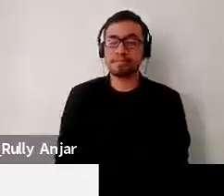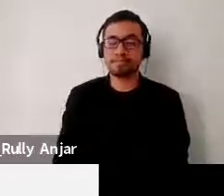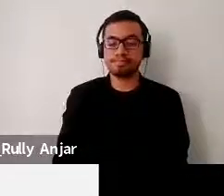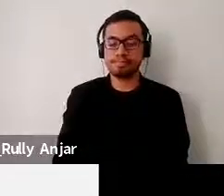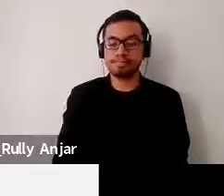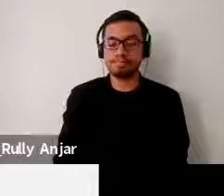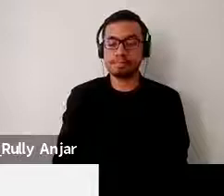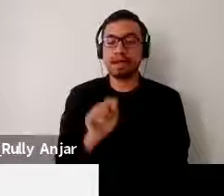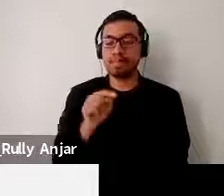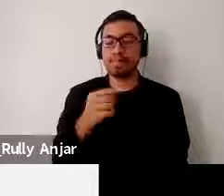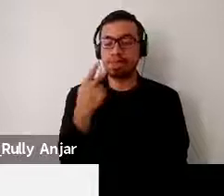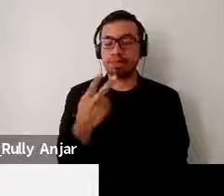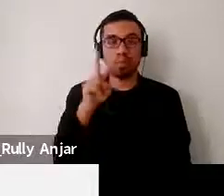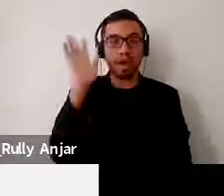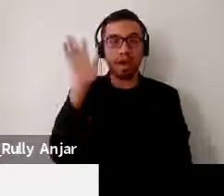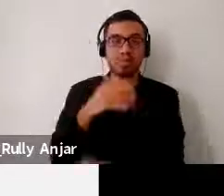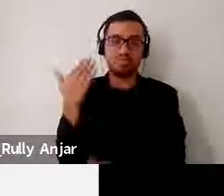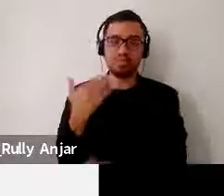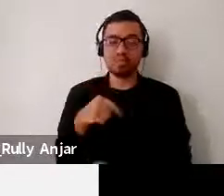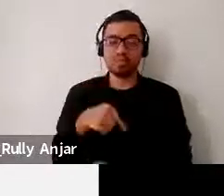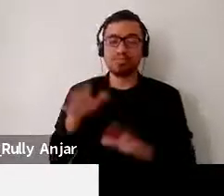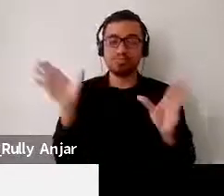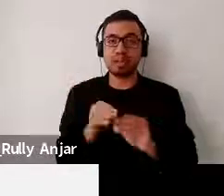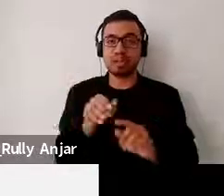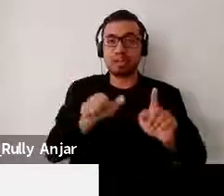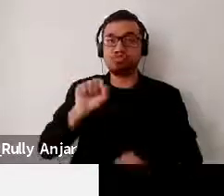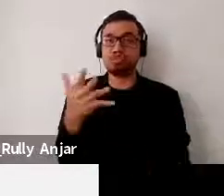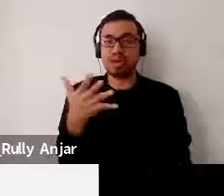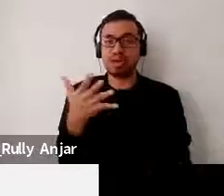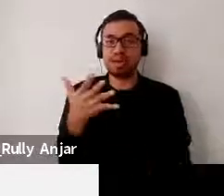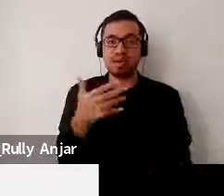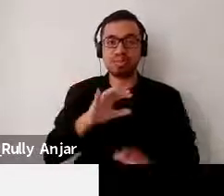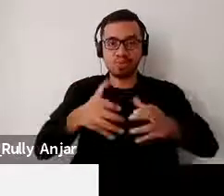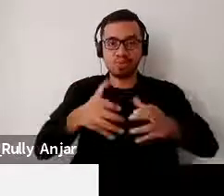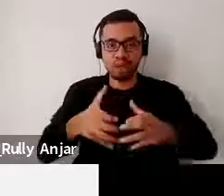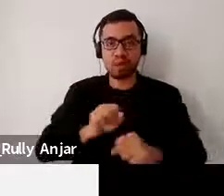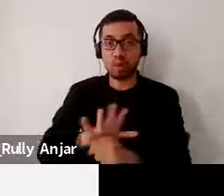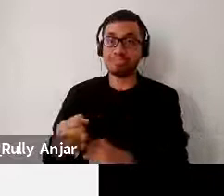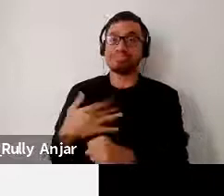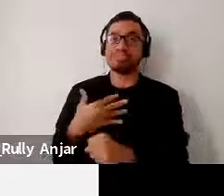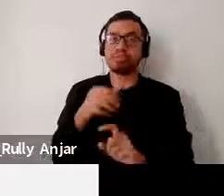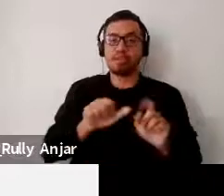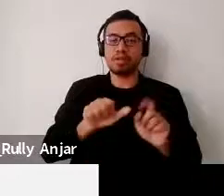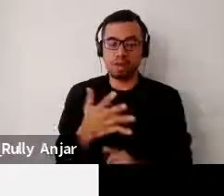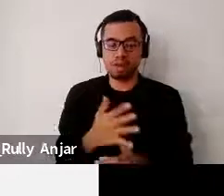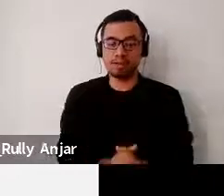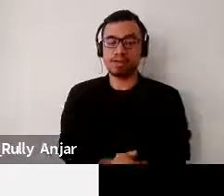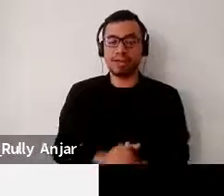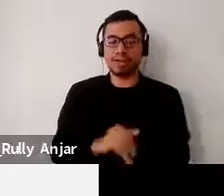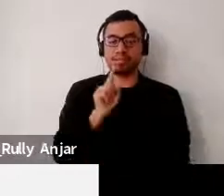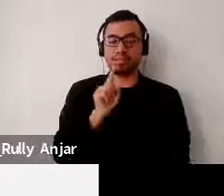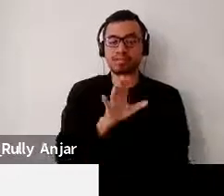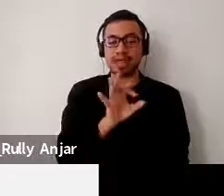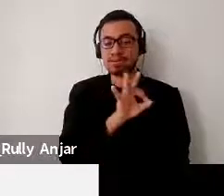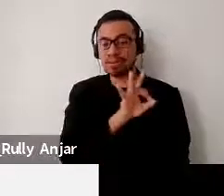lalu sudah lebih dari 16 juta di dunia terkonfirmasi positif dan lebih dari 100 ribu orang juga di